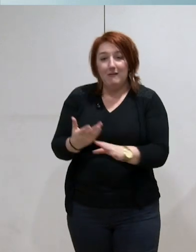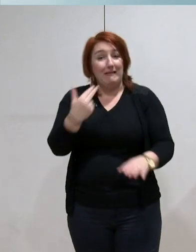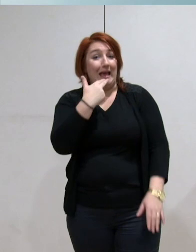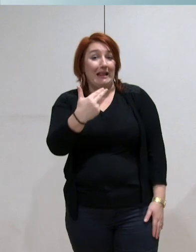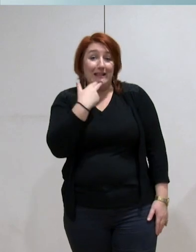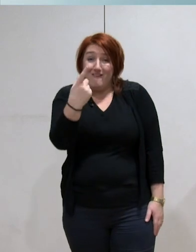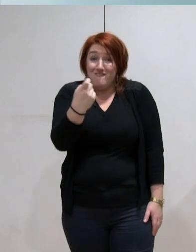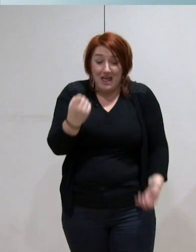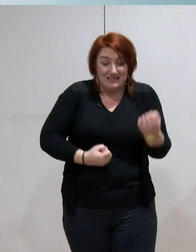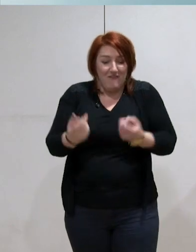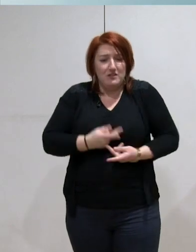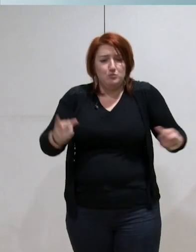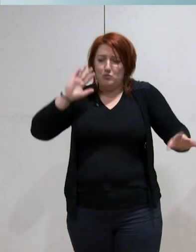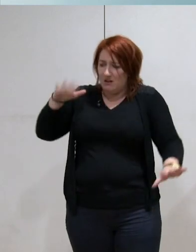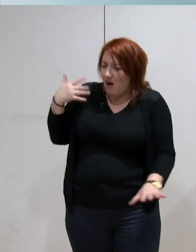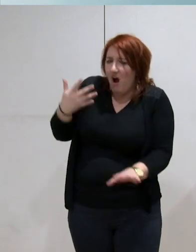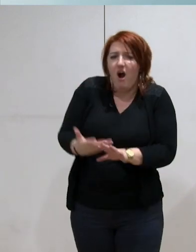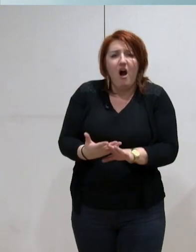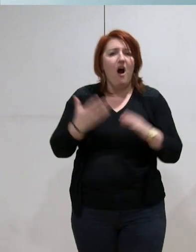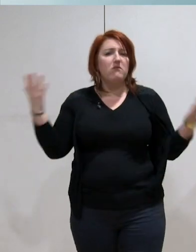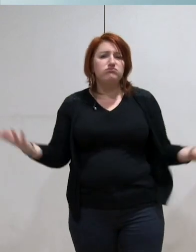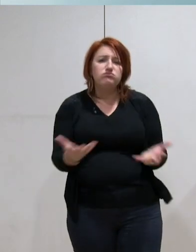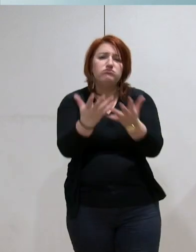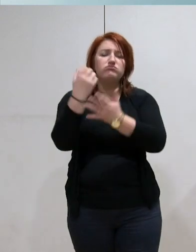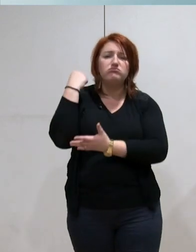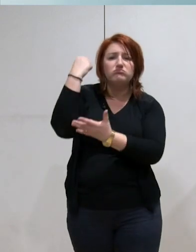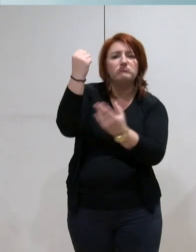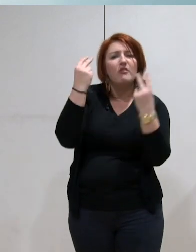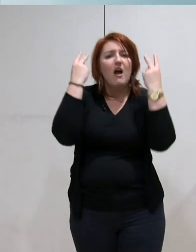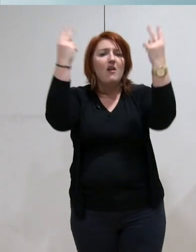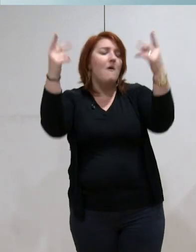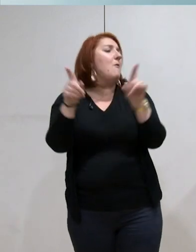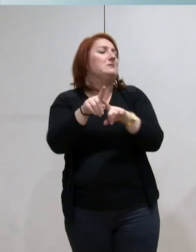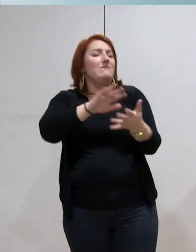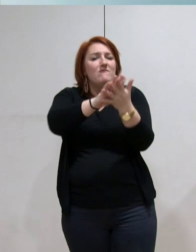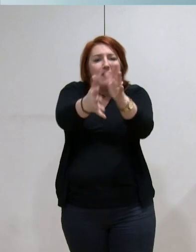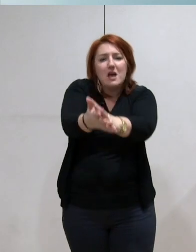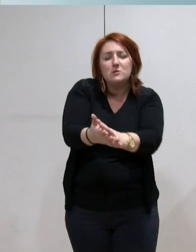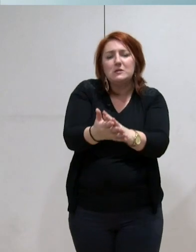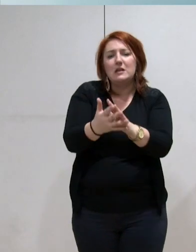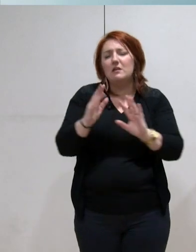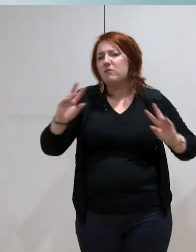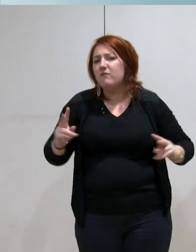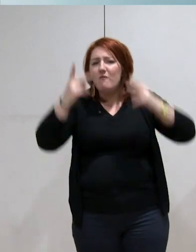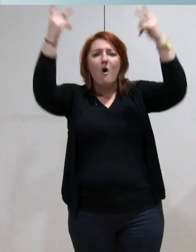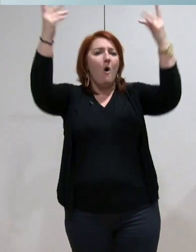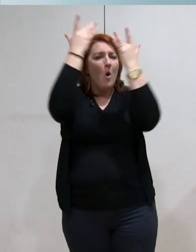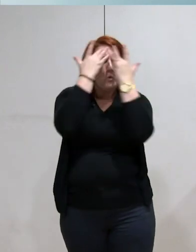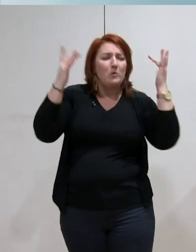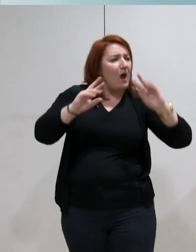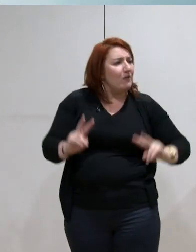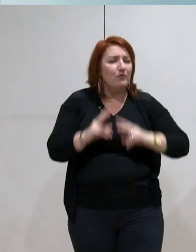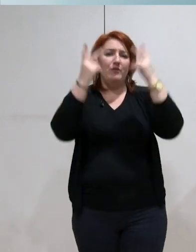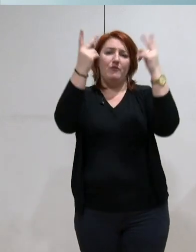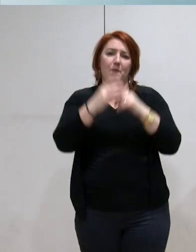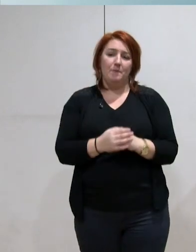depuis de nombreuses années et la et la dynamique de sa vie associative et de sa vie culturelle aussi avant d'engager